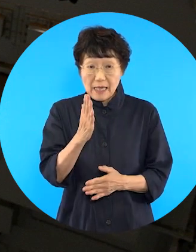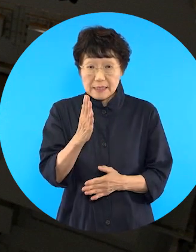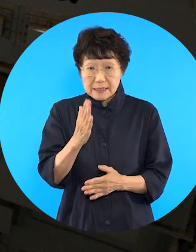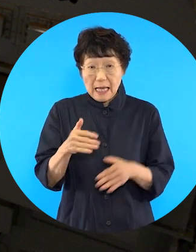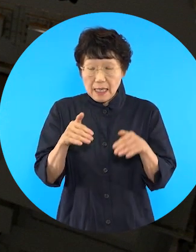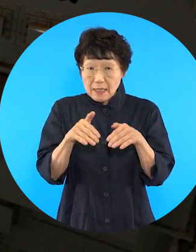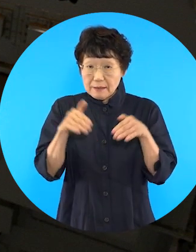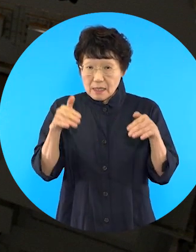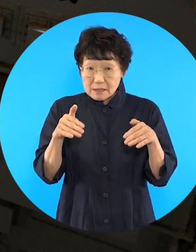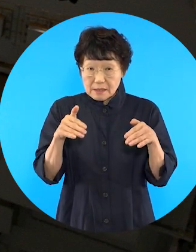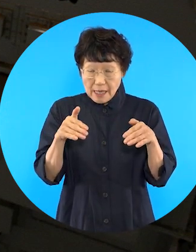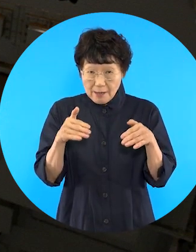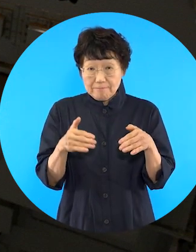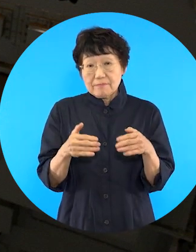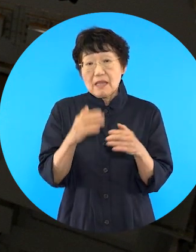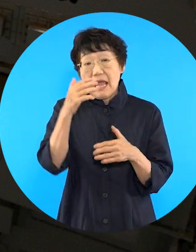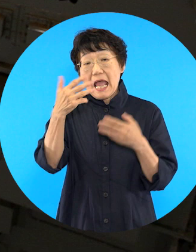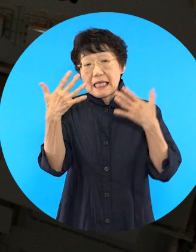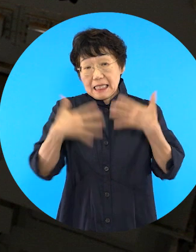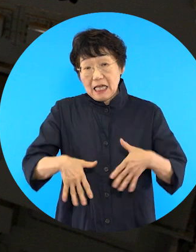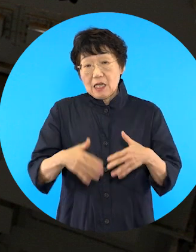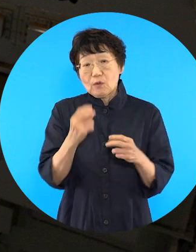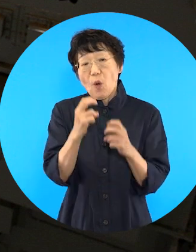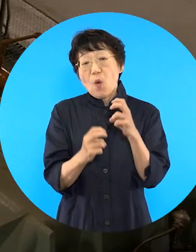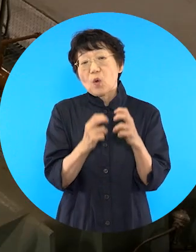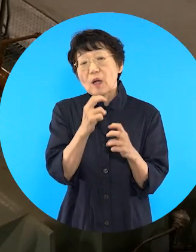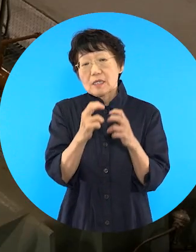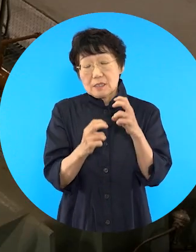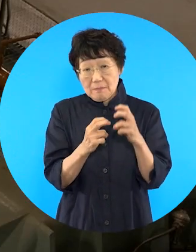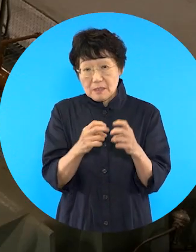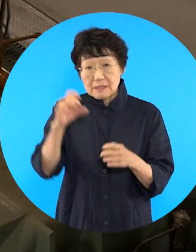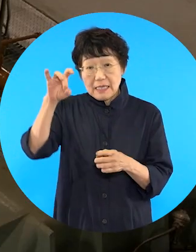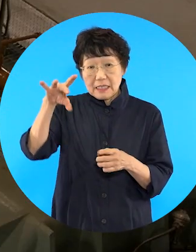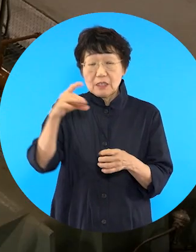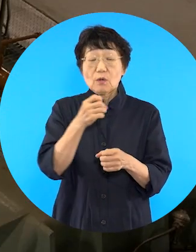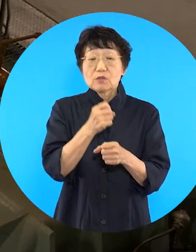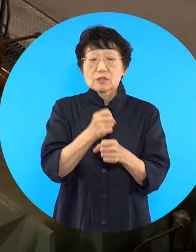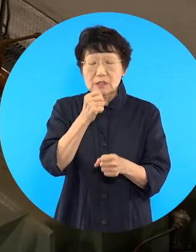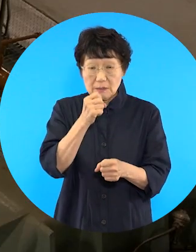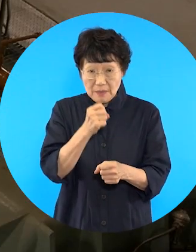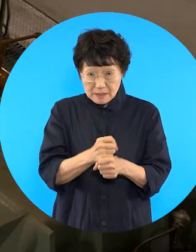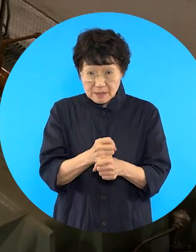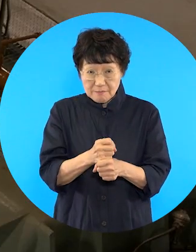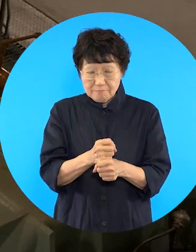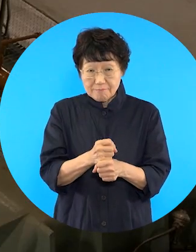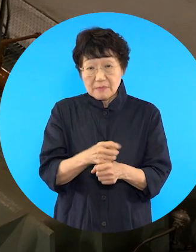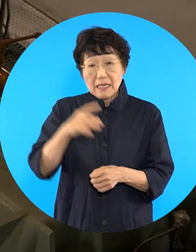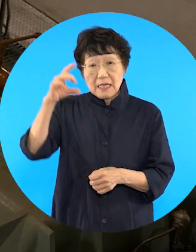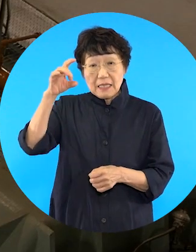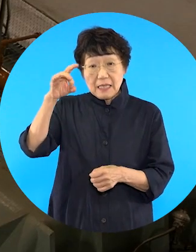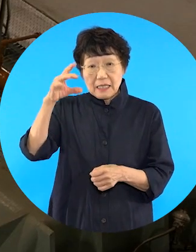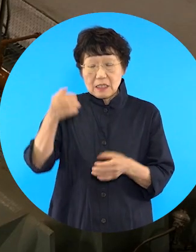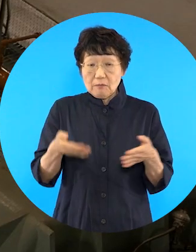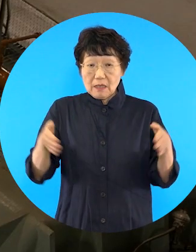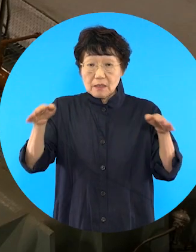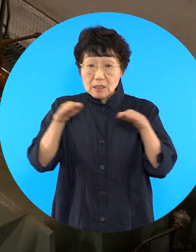やした時に出る熱で蒸気を作り、その力でタービンの羽を回して発電しています。